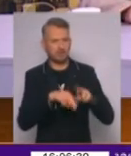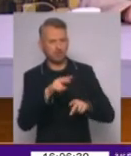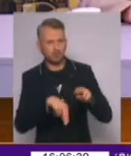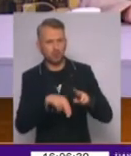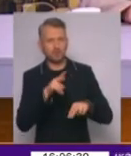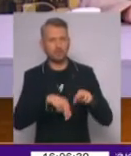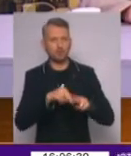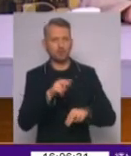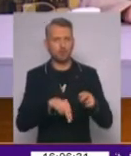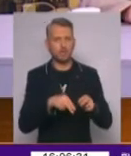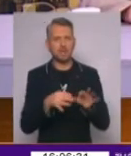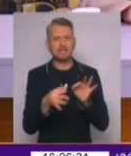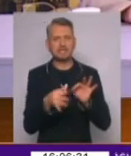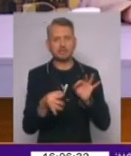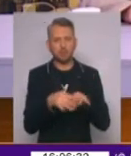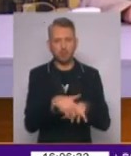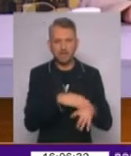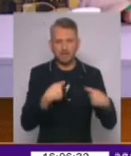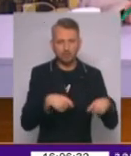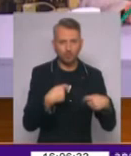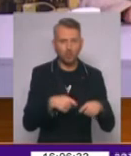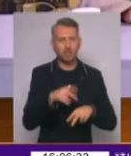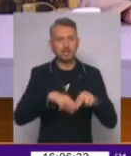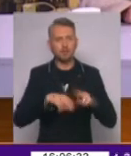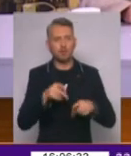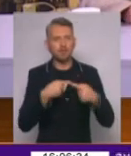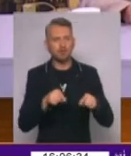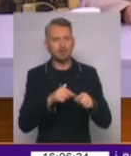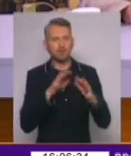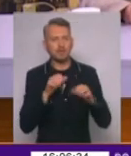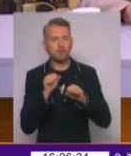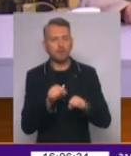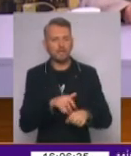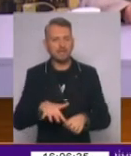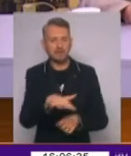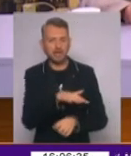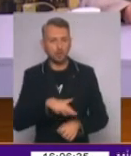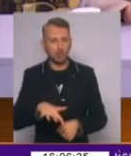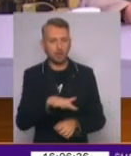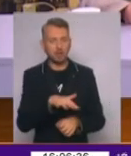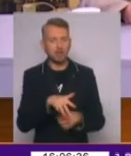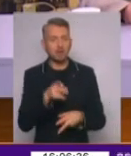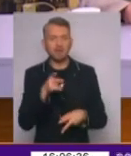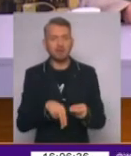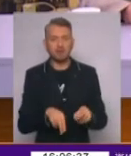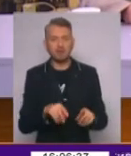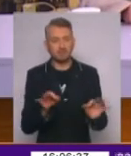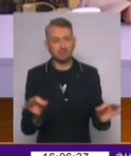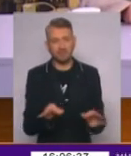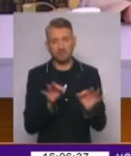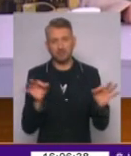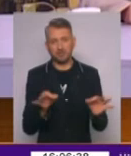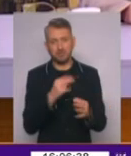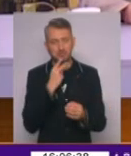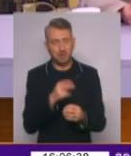забудови, зокрема, Сінного ринку, забудови на інших заповідних ділянках і територіях, закінчуються нічим, і ми